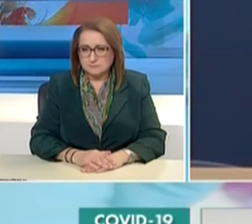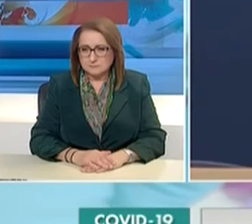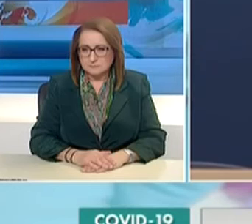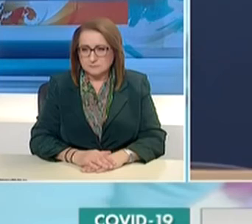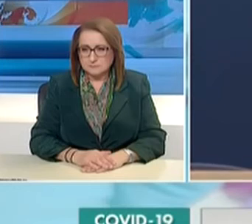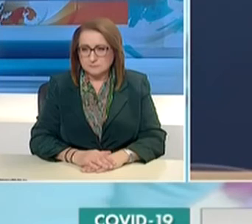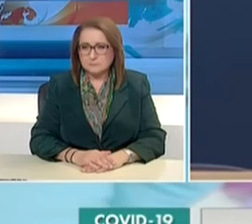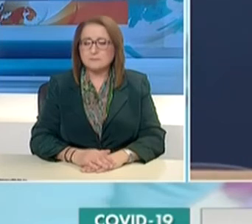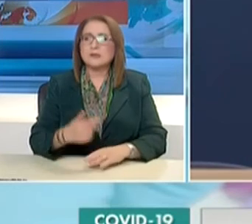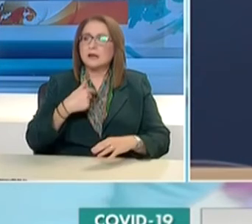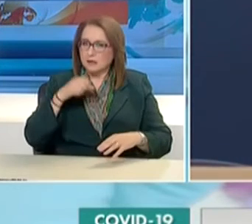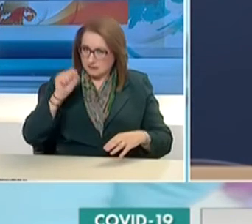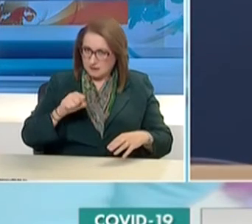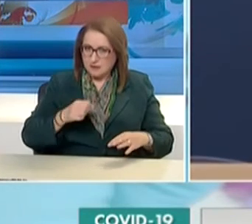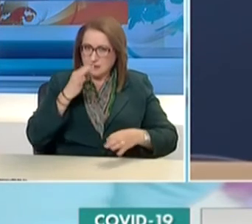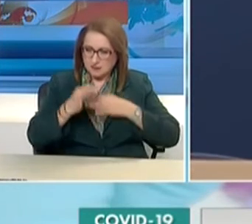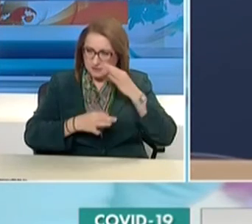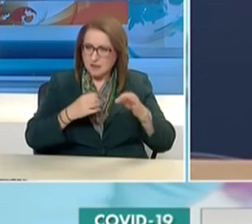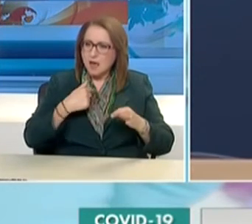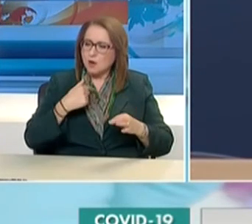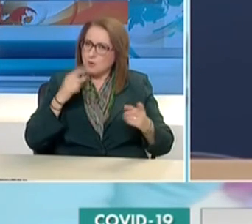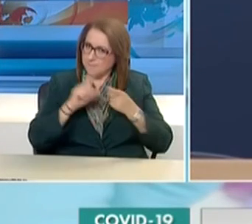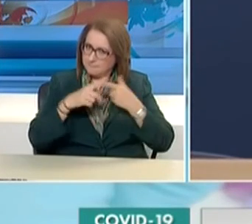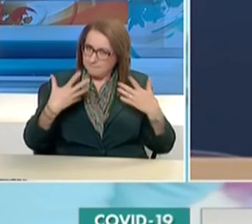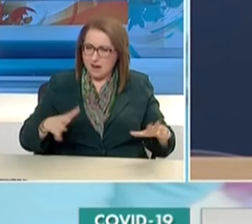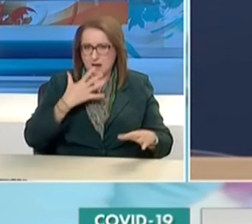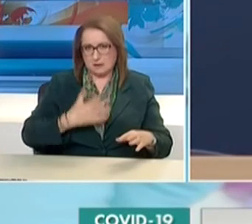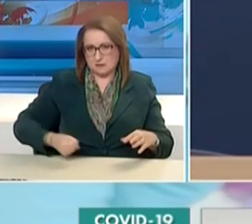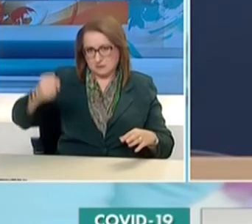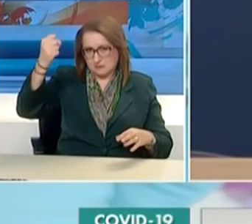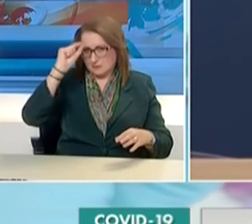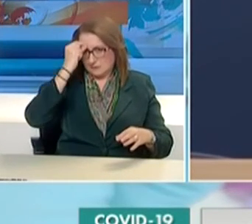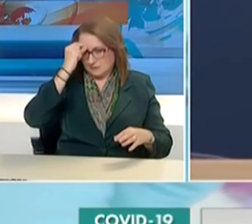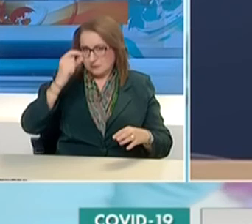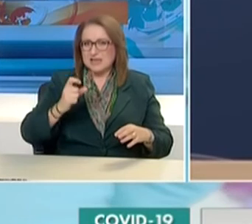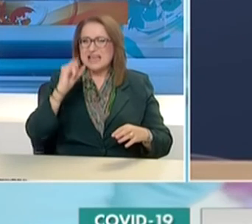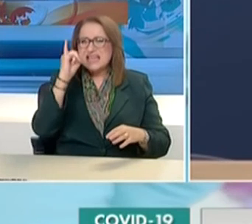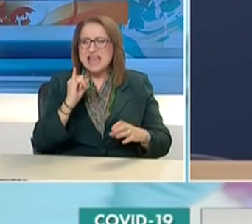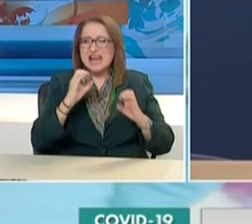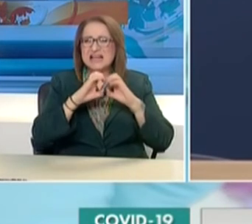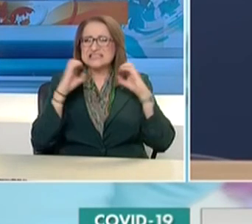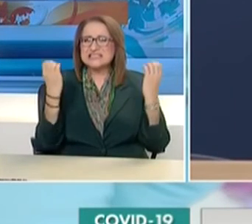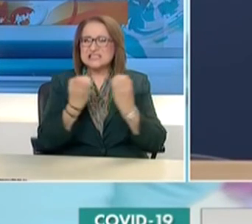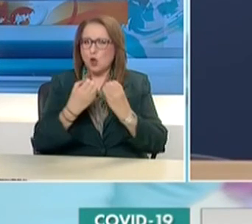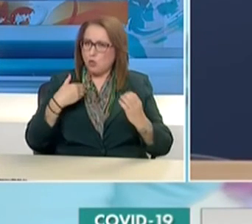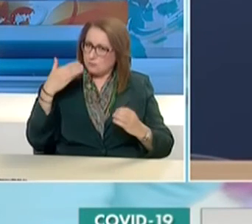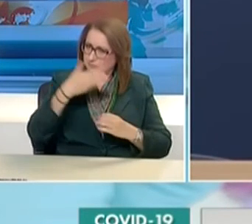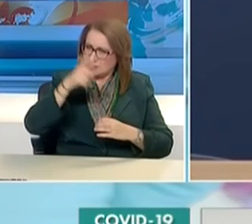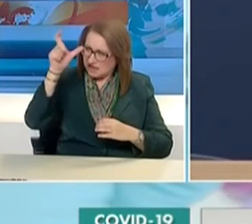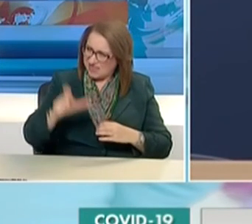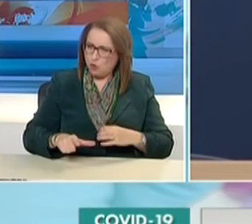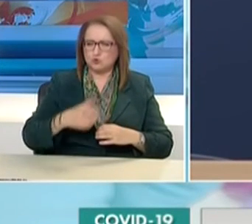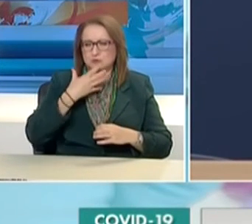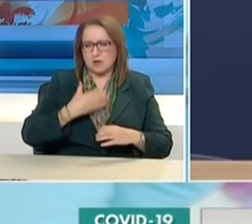Να μιλήσω εγώ. Είχα πραγματικά μια συνάντηση με τη Διαρκή Ιερά Σύνοδο υπό την προεδρία του Μακαριωτάτου, Αρχιεπισκόπου. Εξέθεσα την